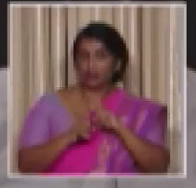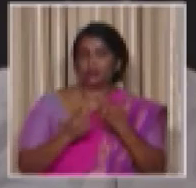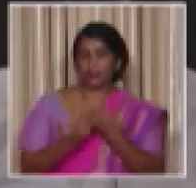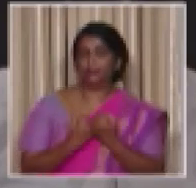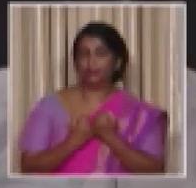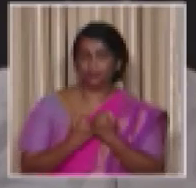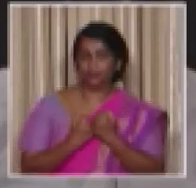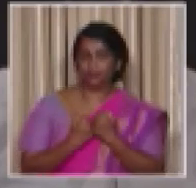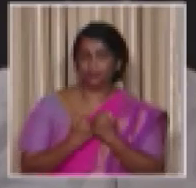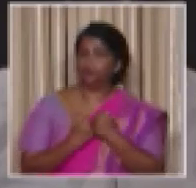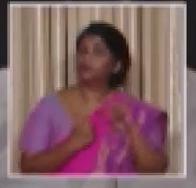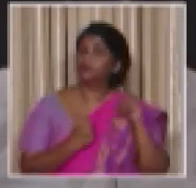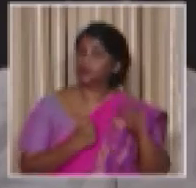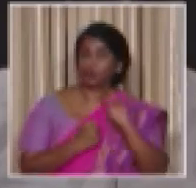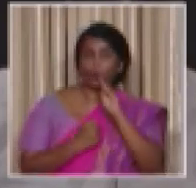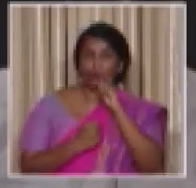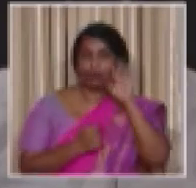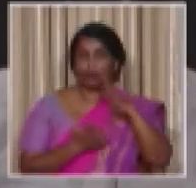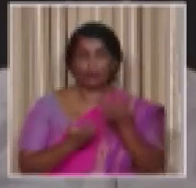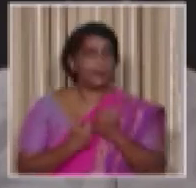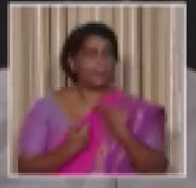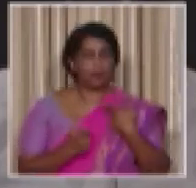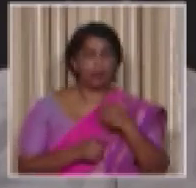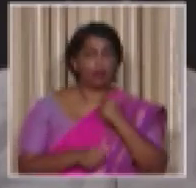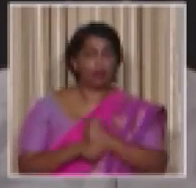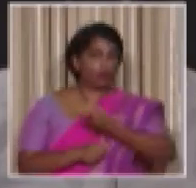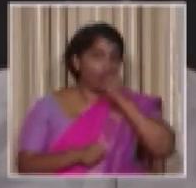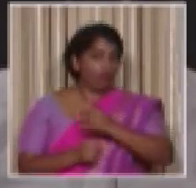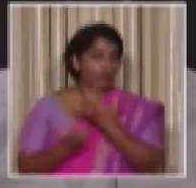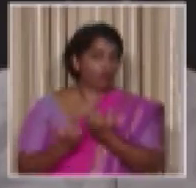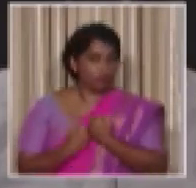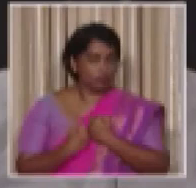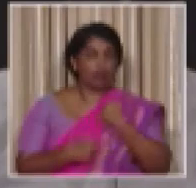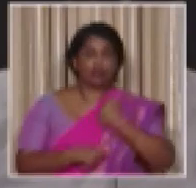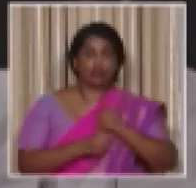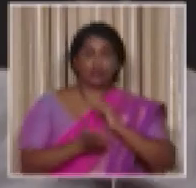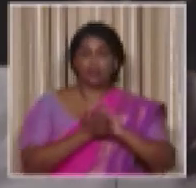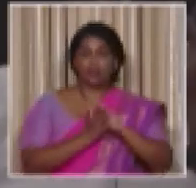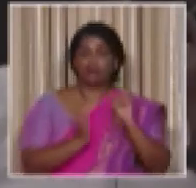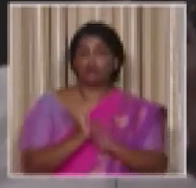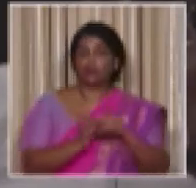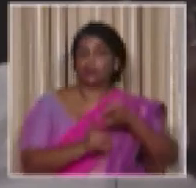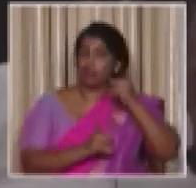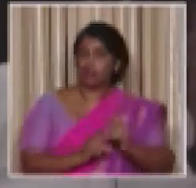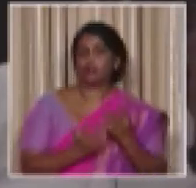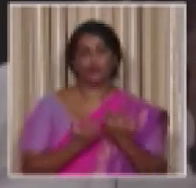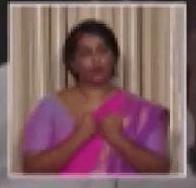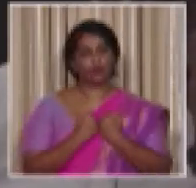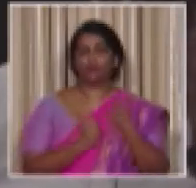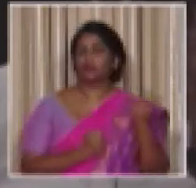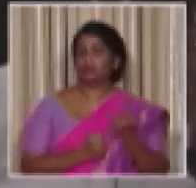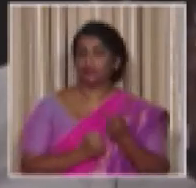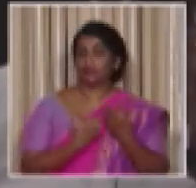ගන්න ඒක නිකන් ගන්න බෑ ඒ සඳහා භාණ්ඩාගාරයේ නිර්දේශ ඕන වෙනවා රාජ්‍ය සේවා කොමිෂන් ස්වභාවයේ නිර්දේශ ඕන වෙනවා මේ